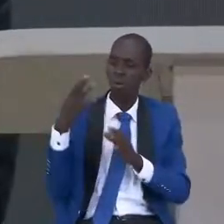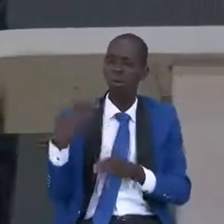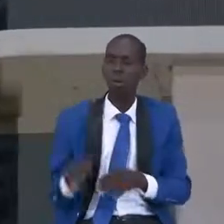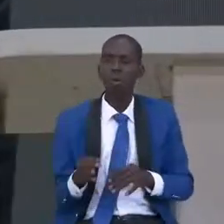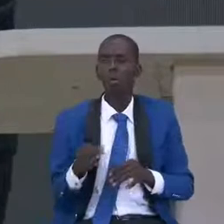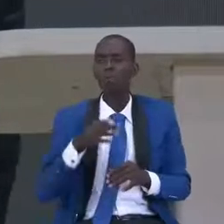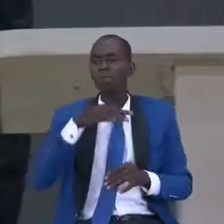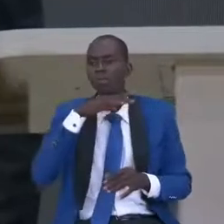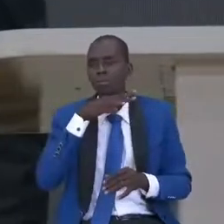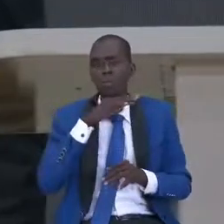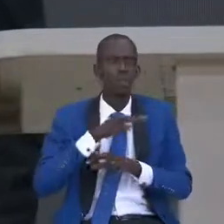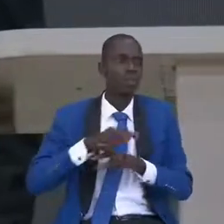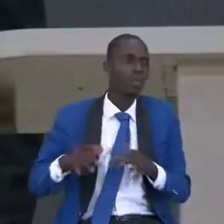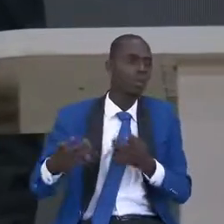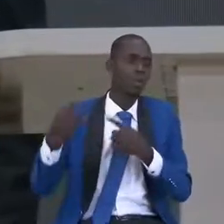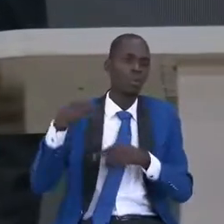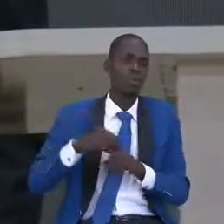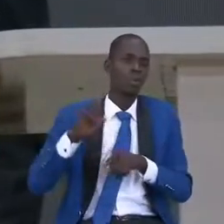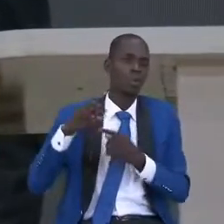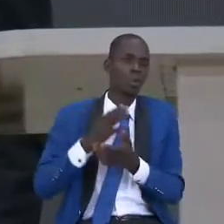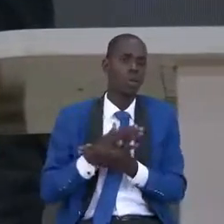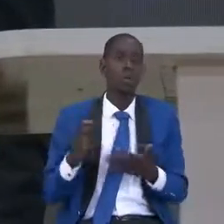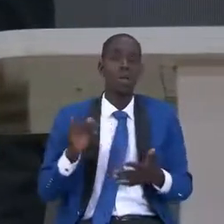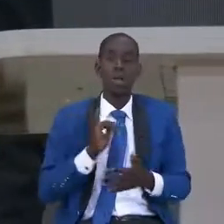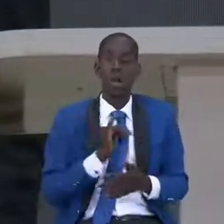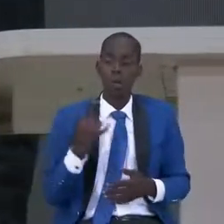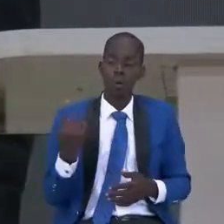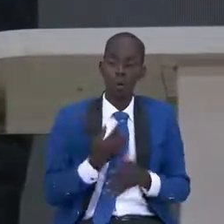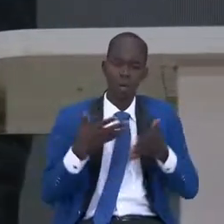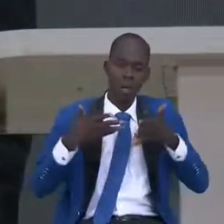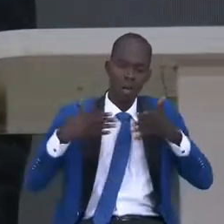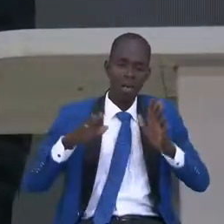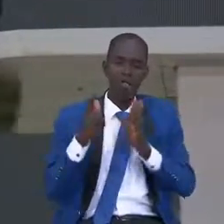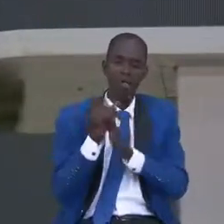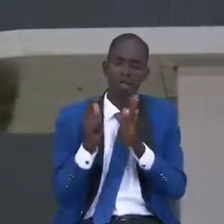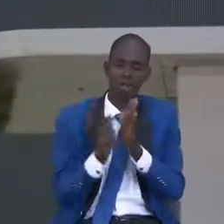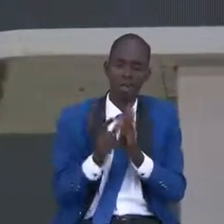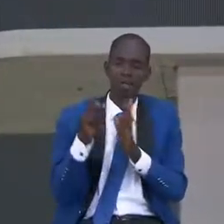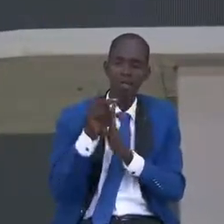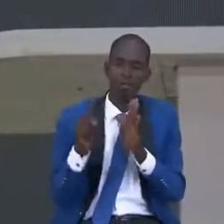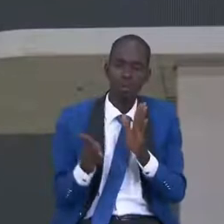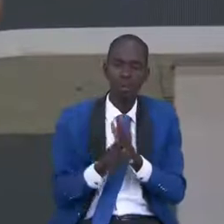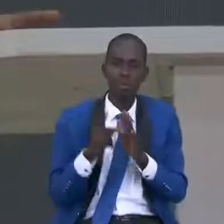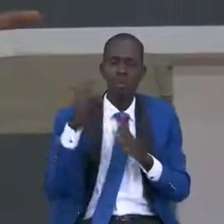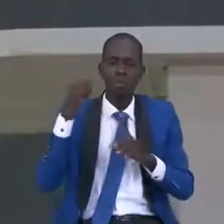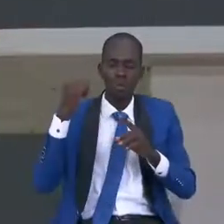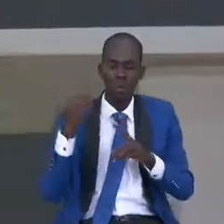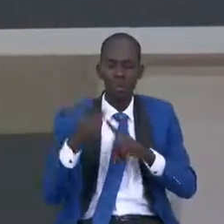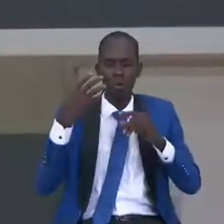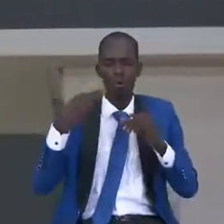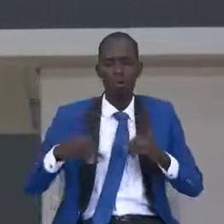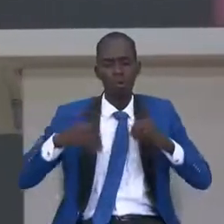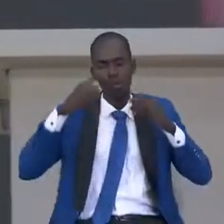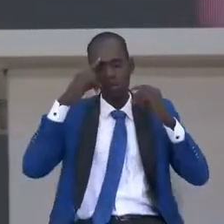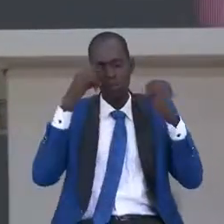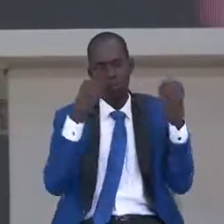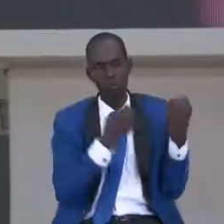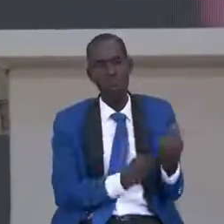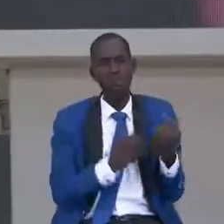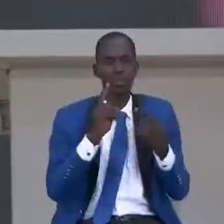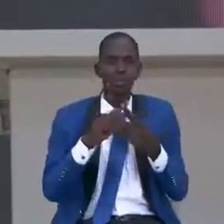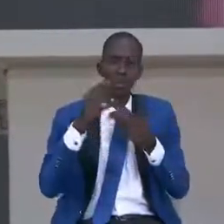J'autorise seulement la parole de foi, les principes de la foi, la puissance de la foi. et les déclarations de foi.